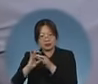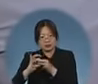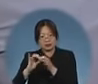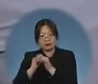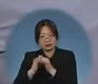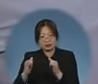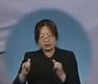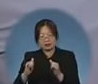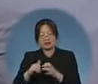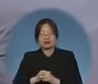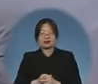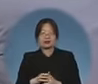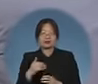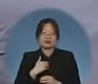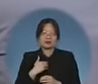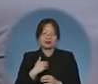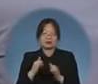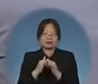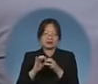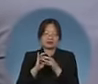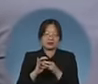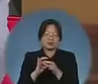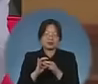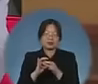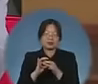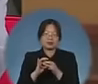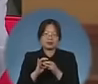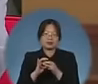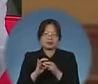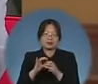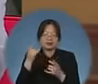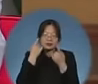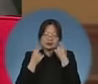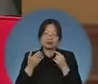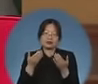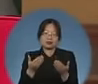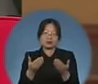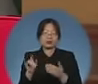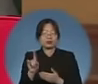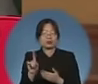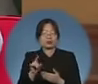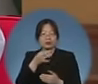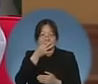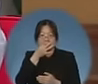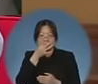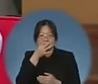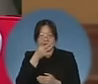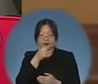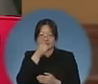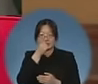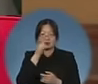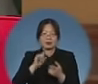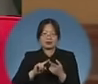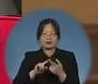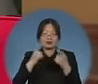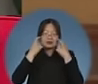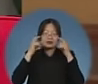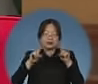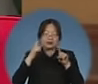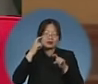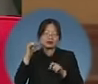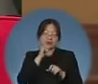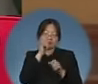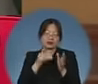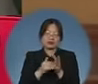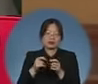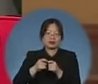관계로서의 사람. 그렇죠. 내가 이 사람과의 관계를 해를 끼쳐가면서 내가 뭐를 욕심내서 이걸 한다는 건 되게 어리석다는 생각이